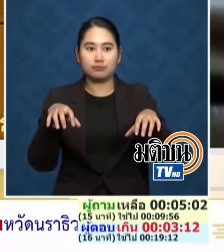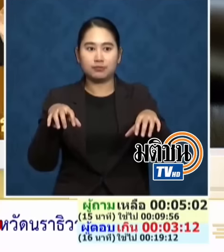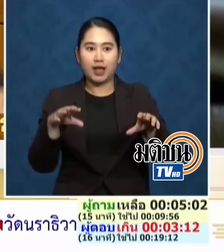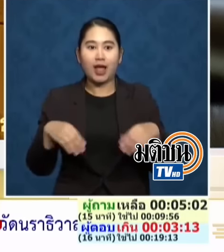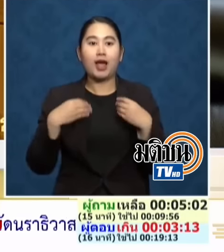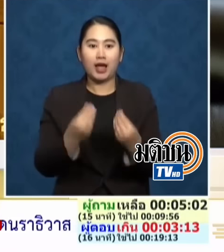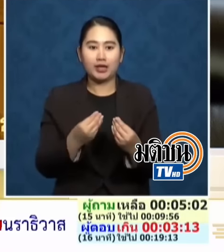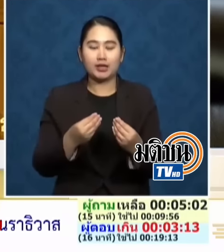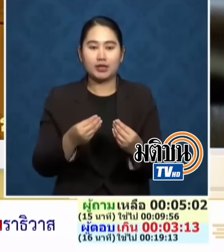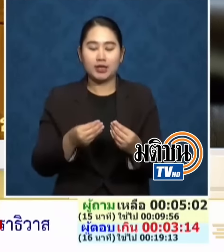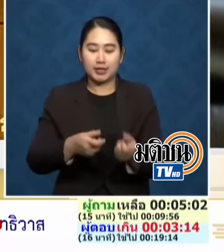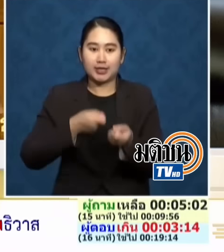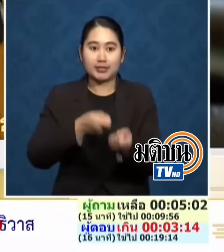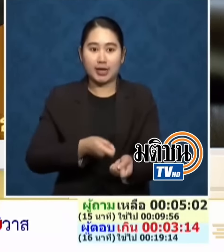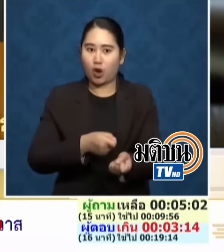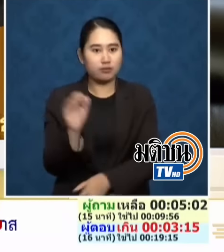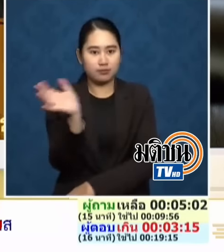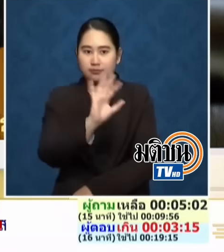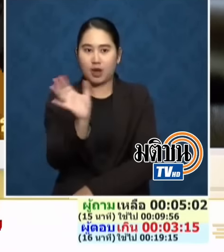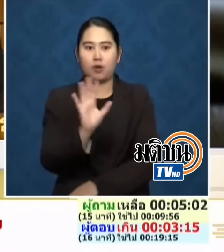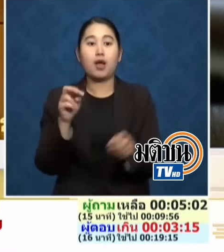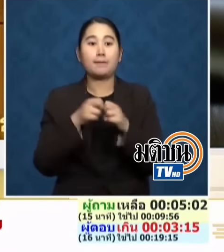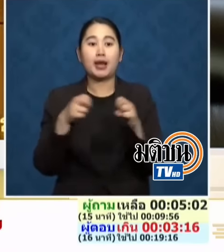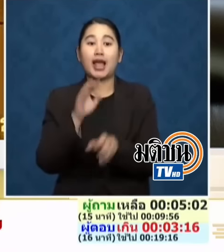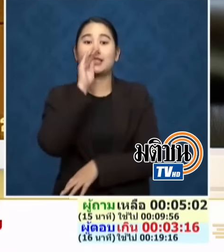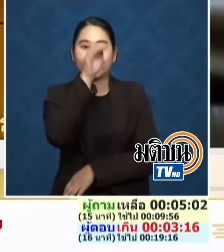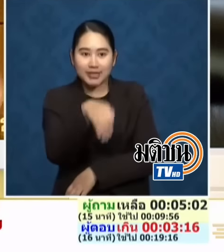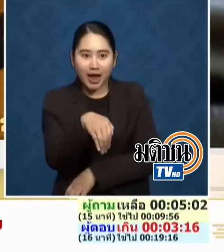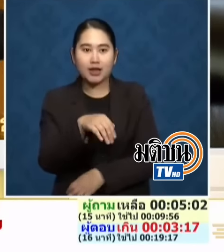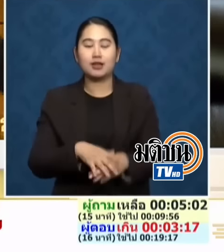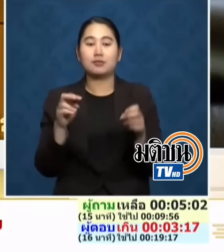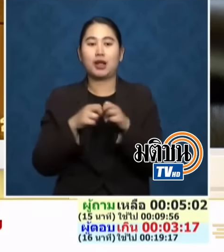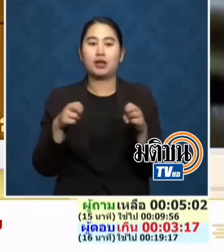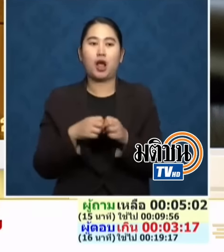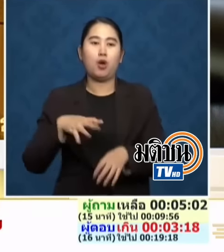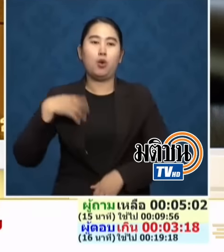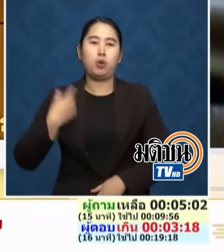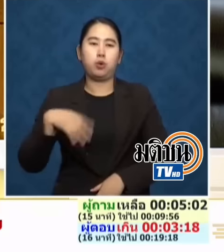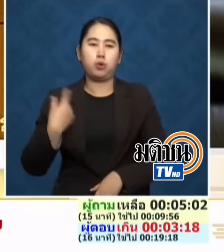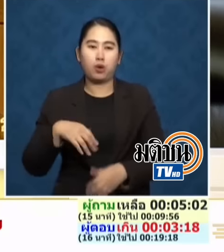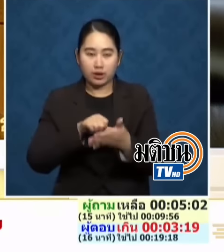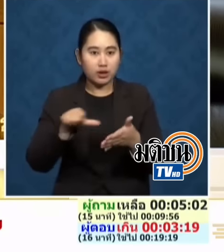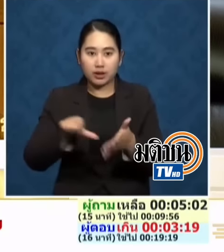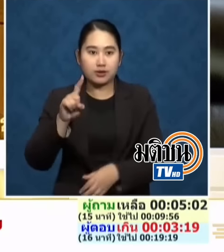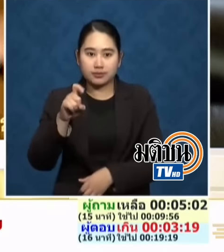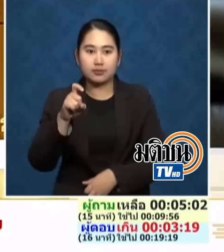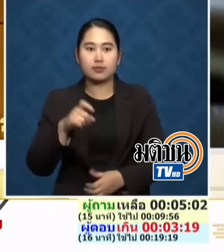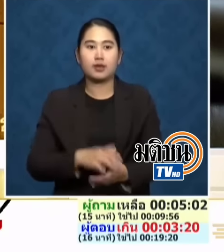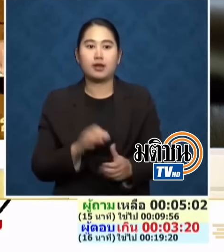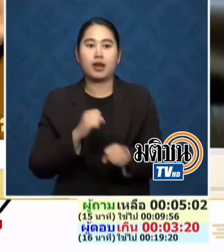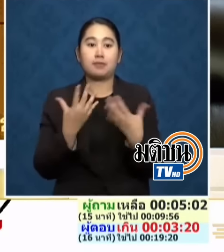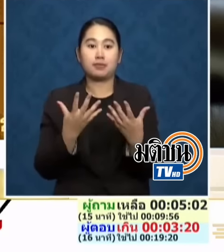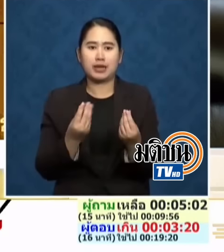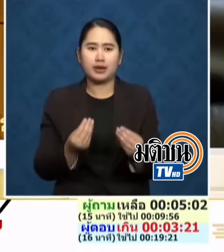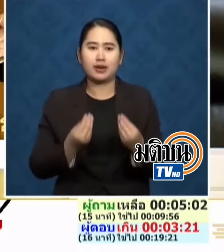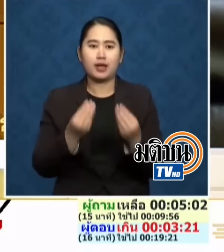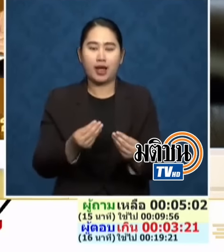ณทํากินเด็การ์ดปัญหาเรื่องช้างที่พน้ถามเป็เรื่องใหญ่ ยงแก้ไม่ได้เลยแล้คไปจัด